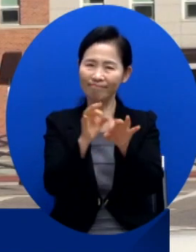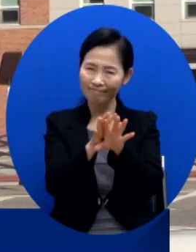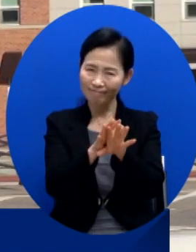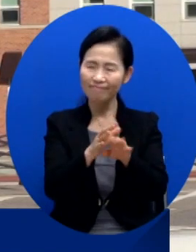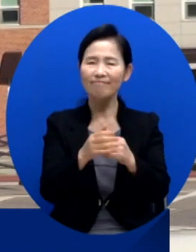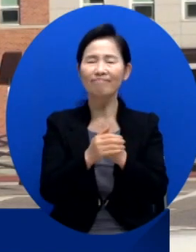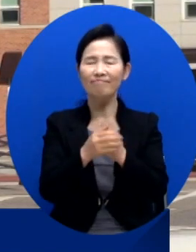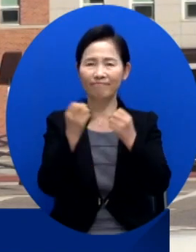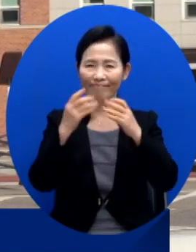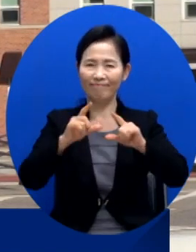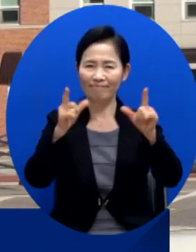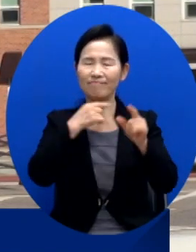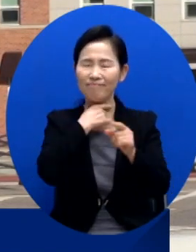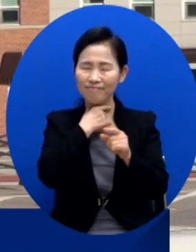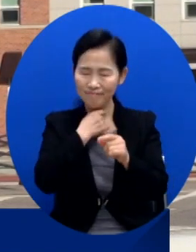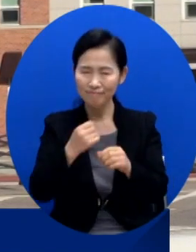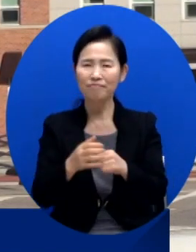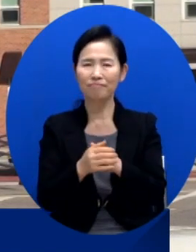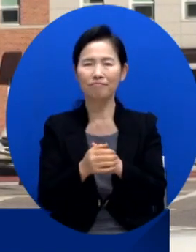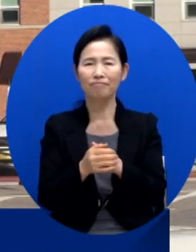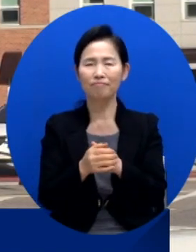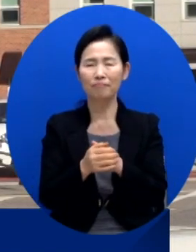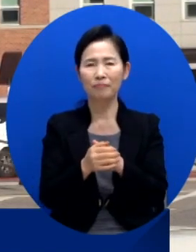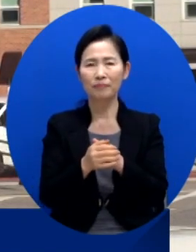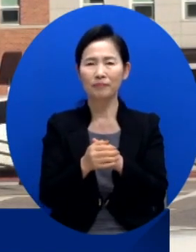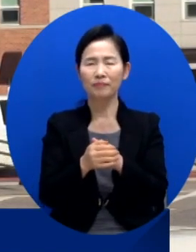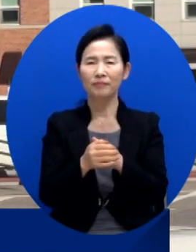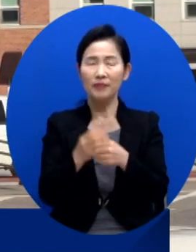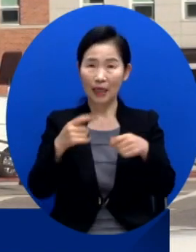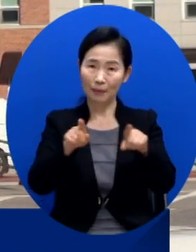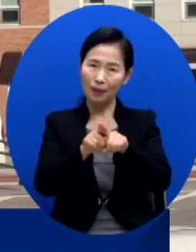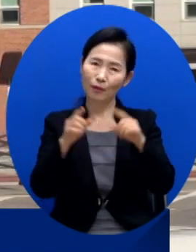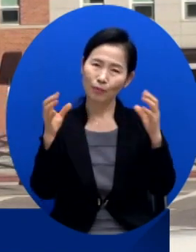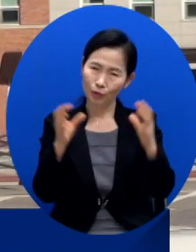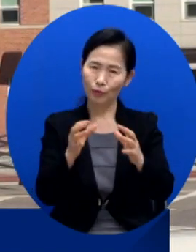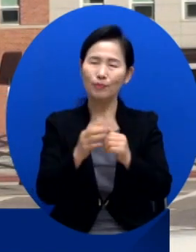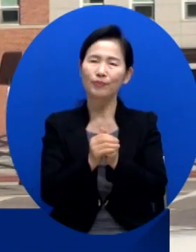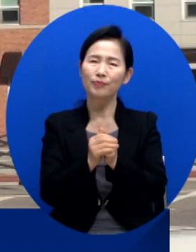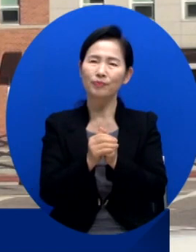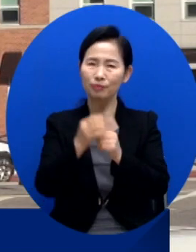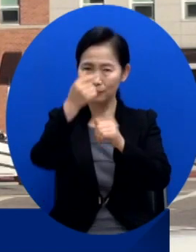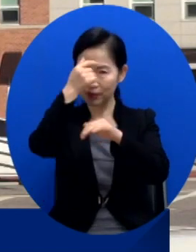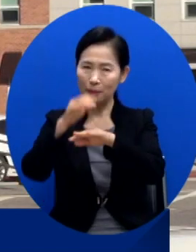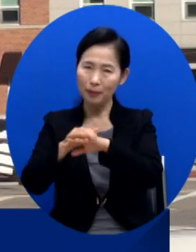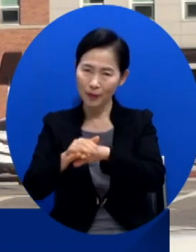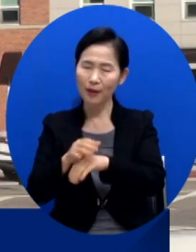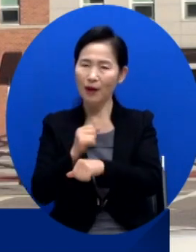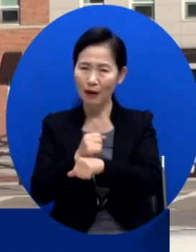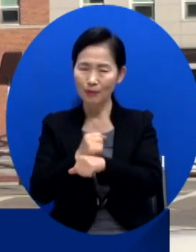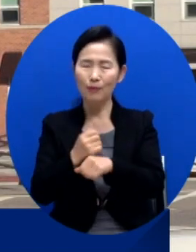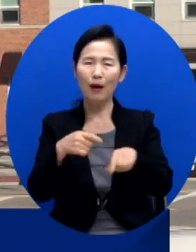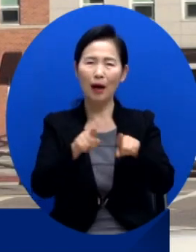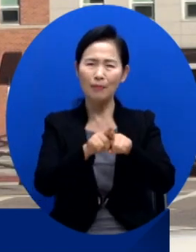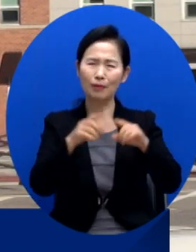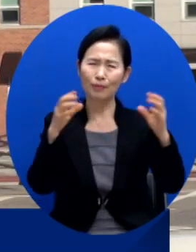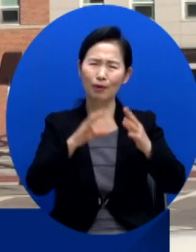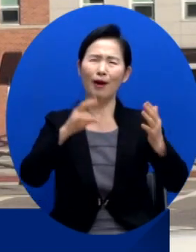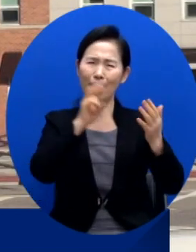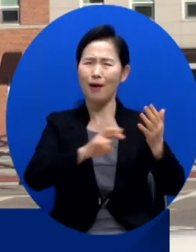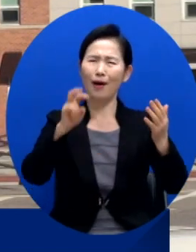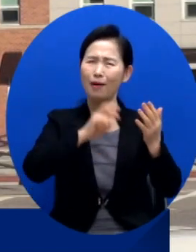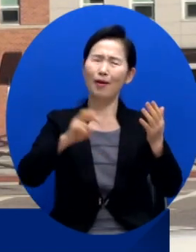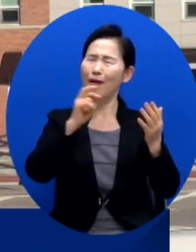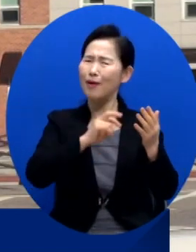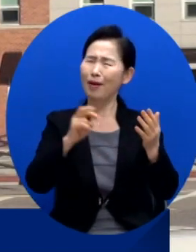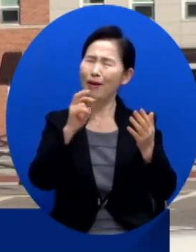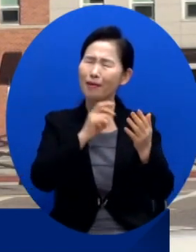바라는 부분입니다. 함께 모여서 이렇게 예배 드릴 수 있고 함께 모여서 찬양할 수 있다라는